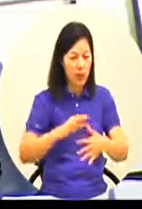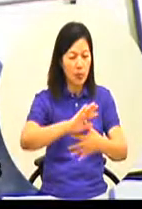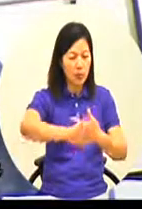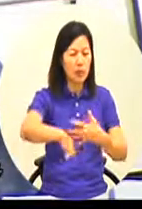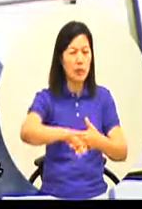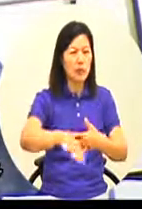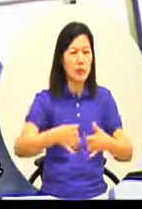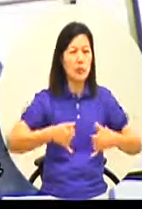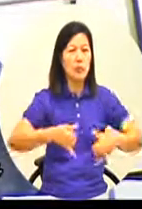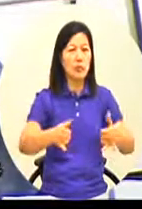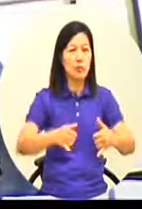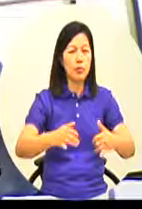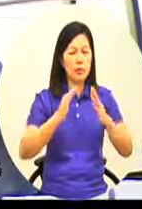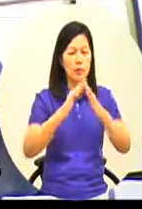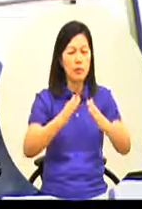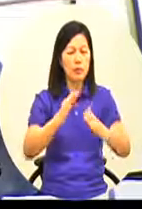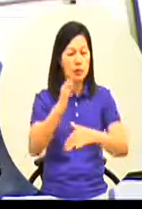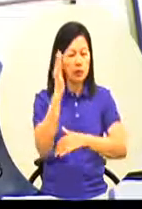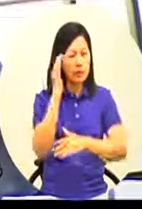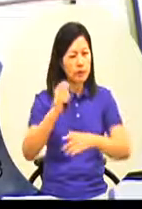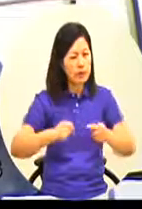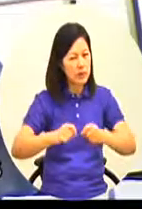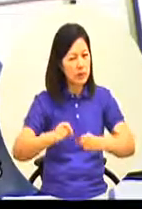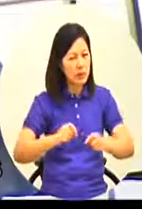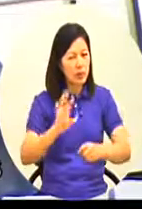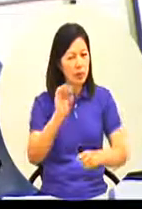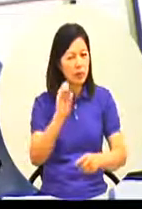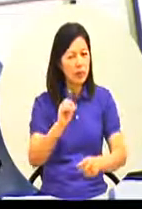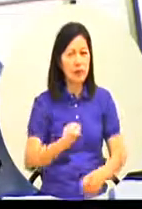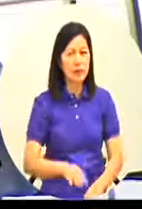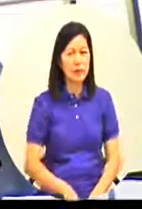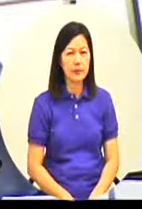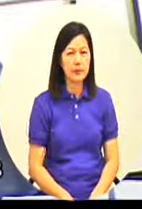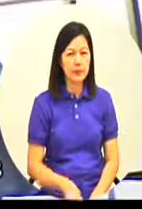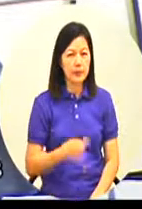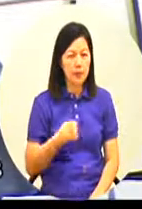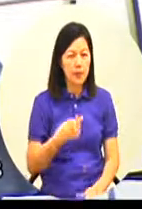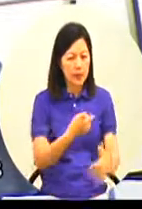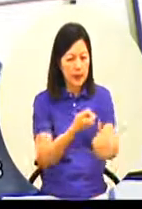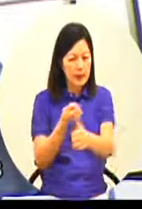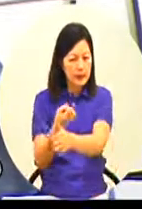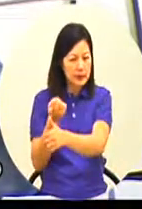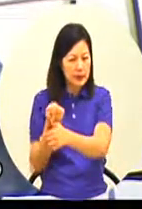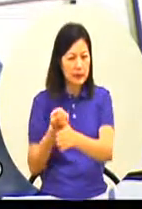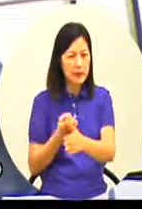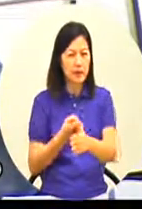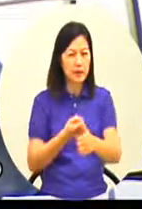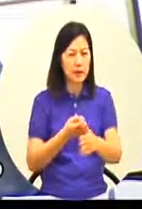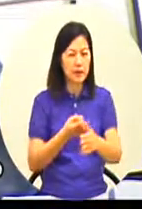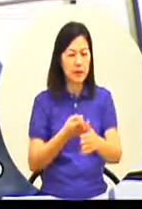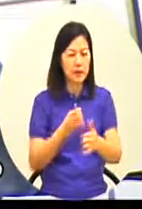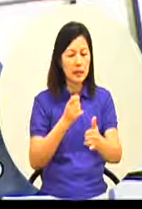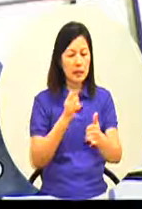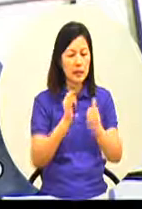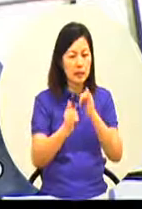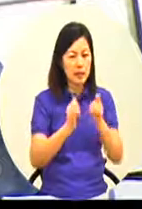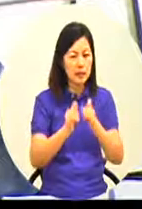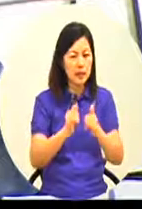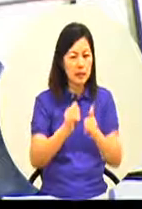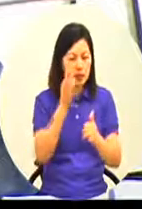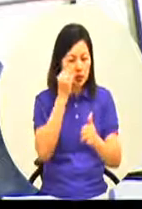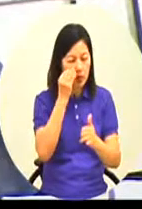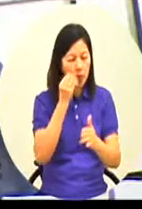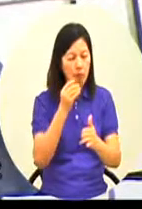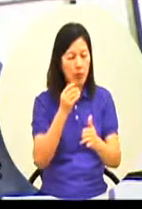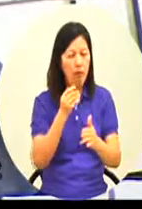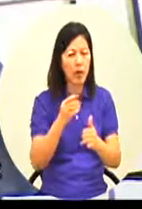我们市政府这边有什么规划，因为我们既然吸引了那么多的那内观光客过来，但